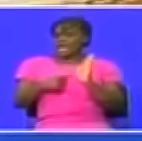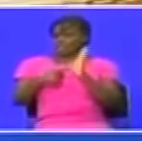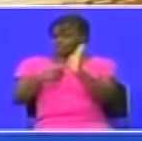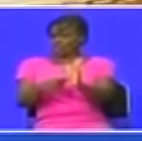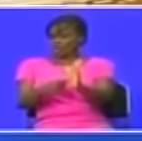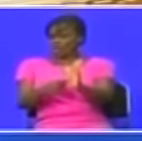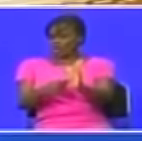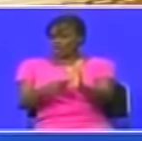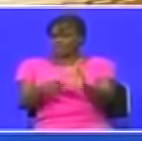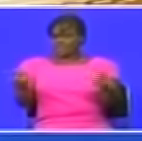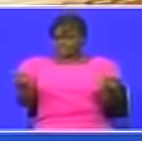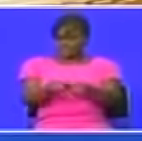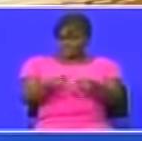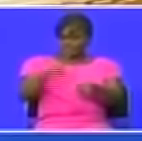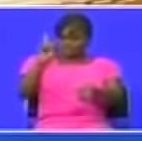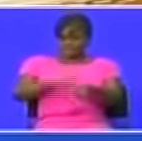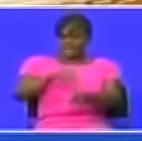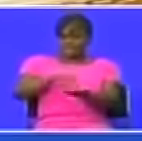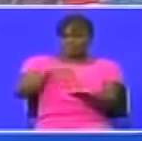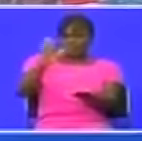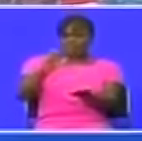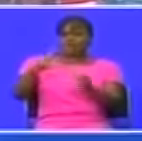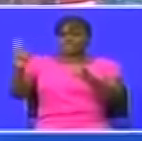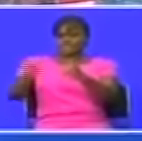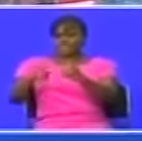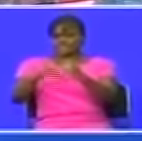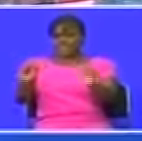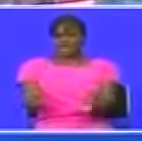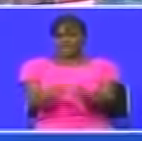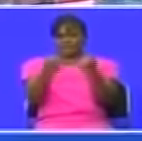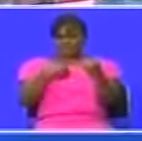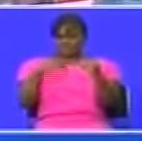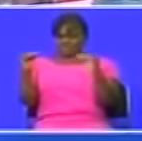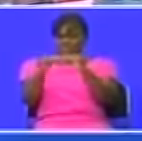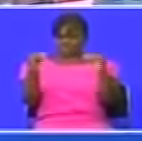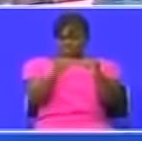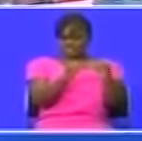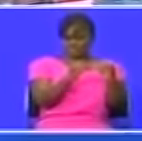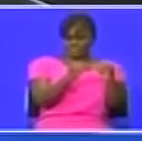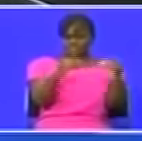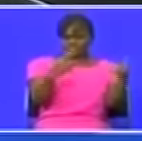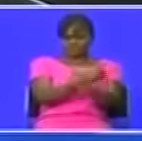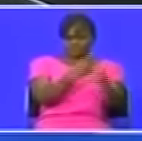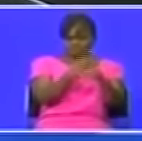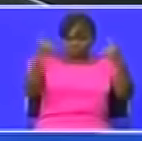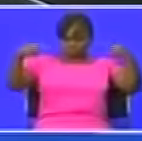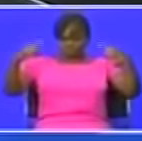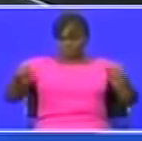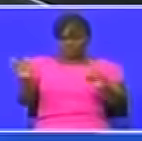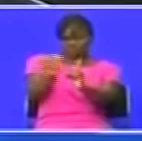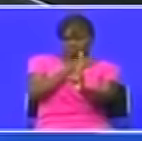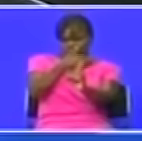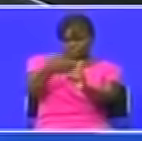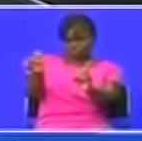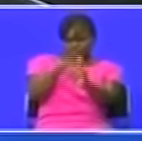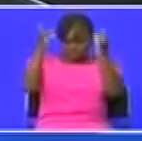you. Zaidi ya hayo, kwenye matukio zaidi ya sita ambayo anadai palikuwepo na mikutano ambayo iliandaliwa kufanikisha njama ya kushawishi mwelekeo